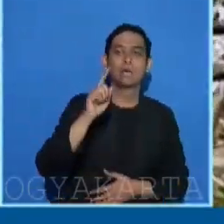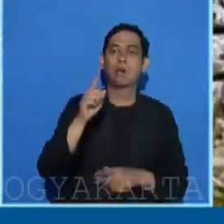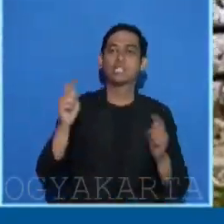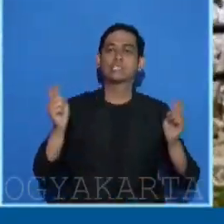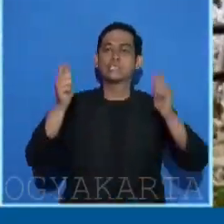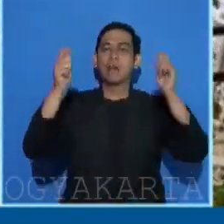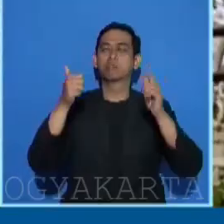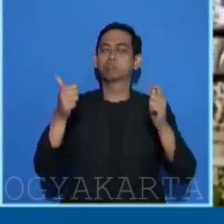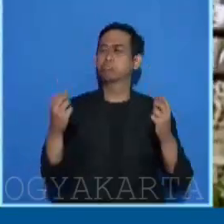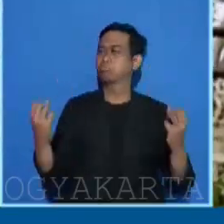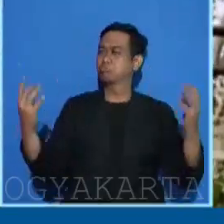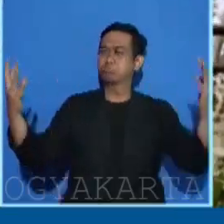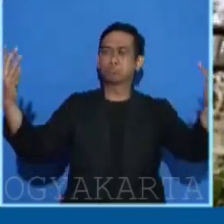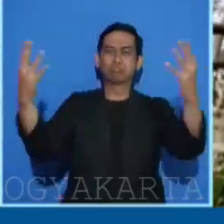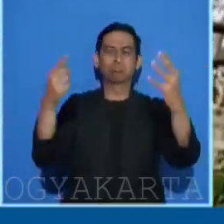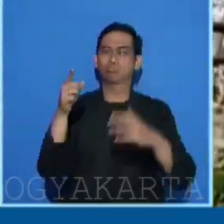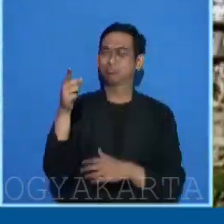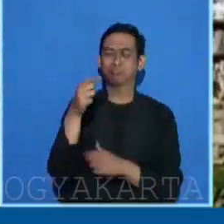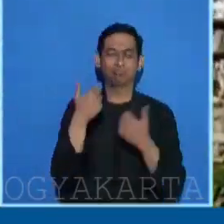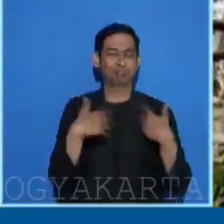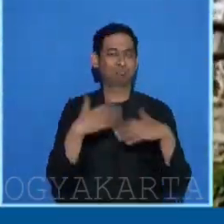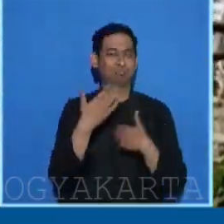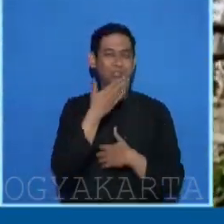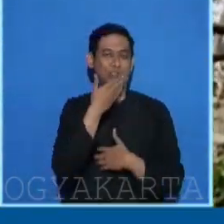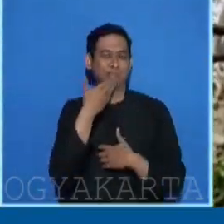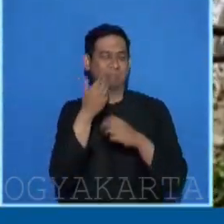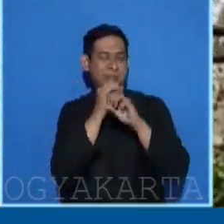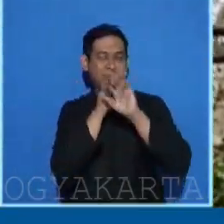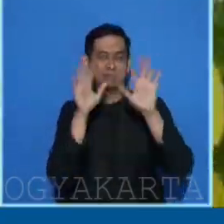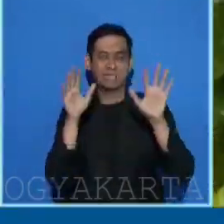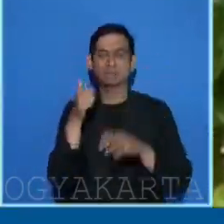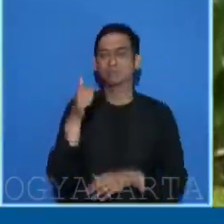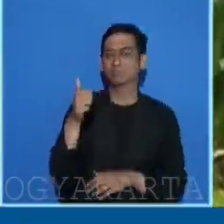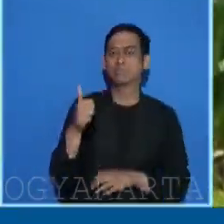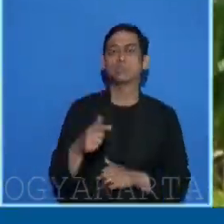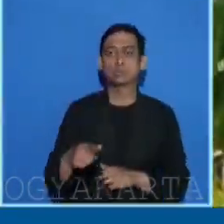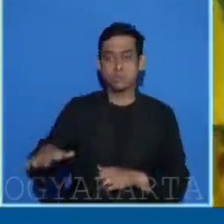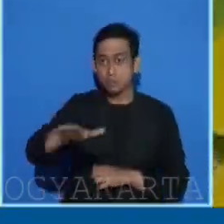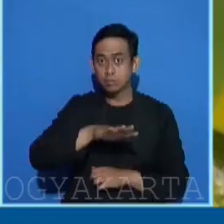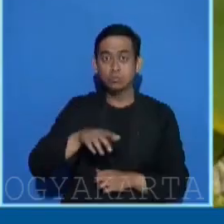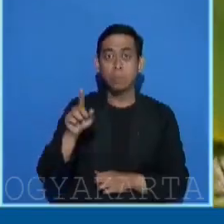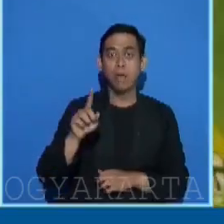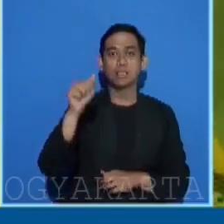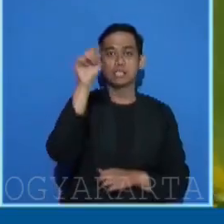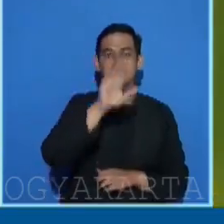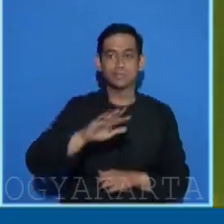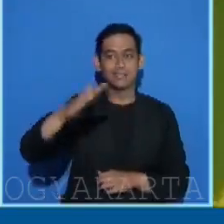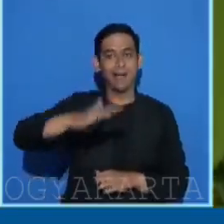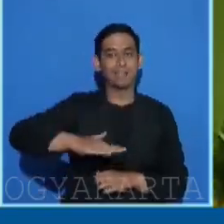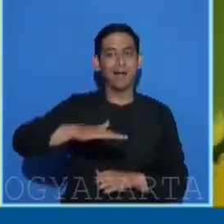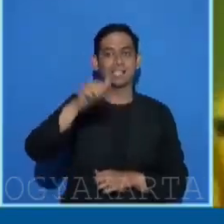ingkang Elok taneman trengguli pancen kathah sanget dipun prangguli in laladan Asia Siring Kidul S Asia